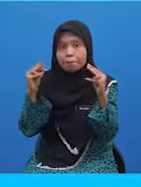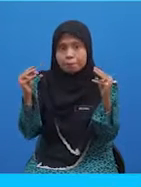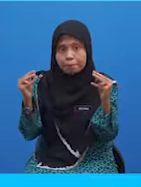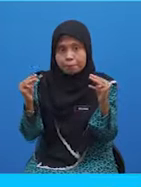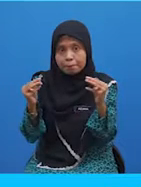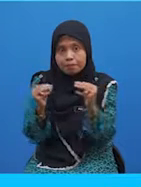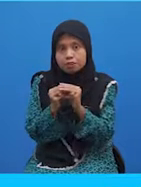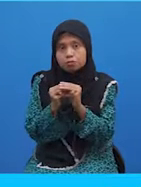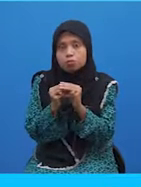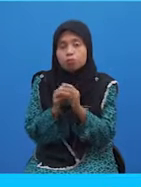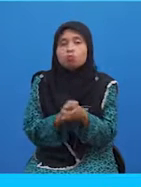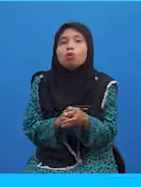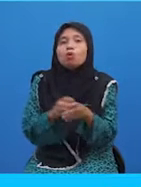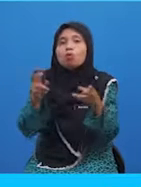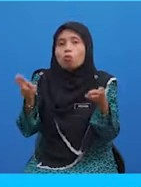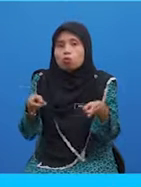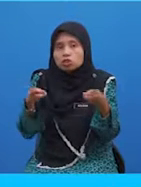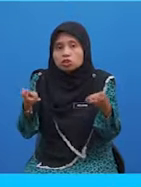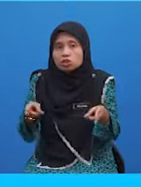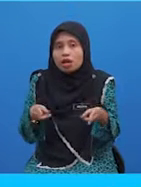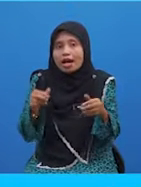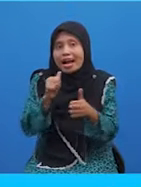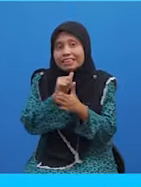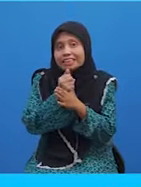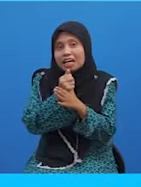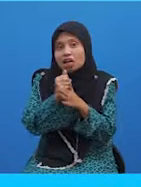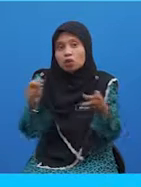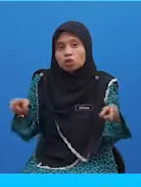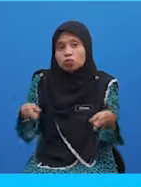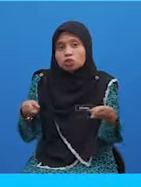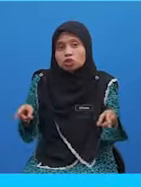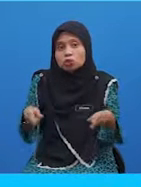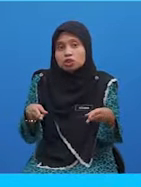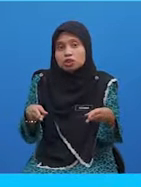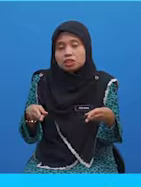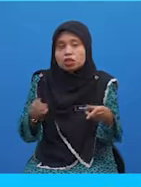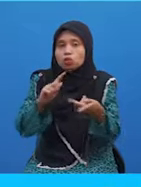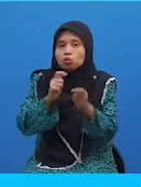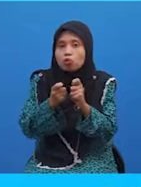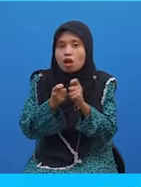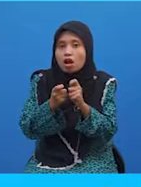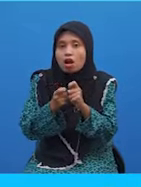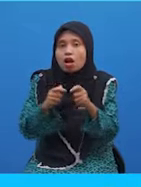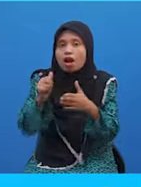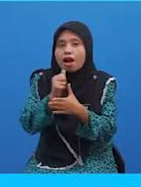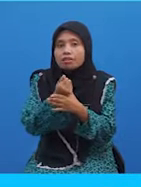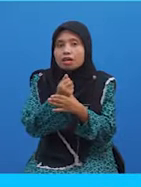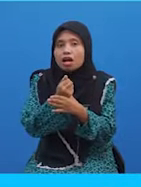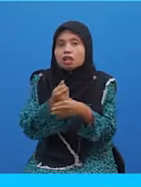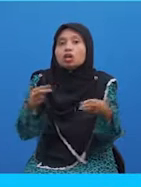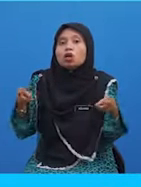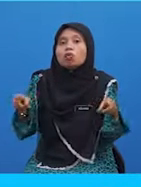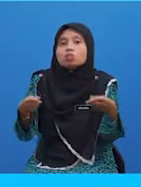Contohnya, antara usaha-usaha menunjukkan jamak bagi antara dan kata ganda